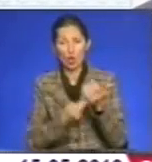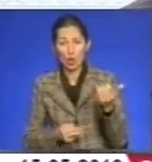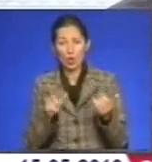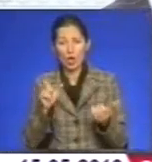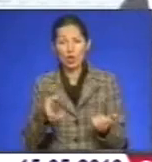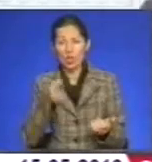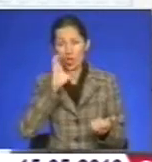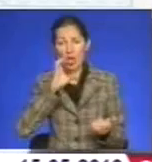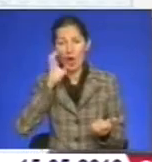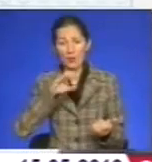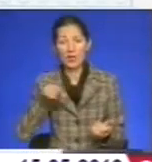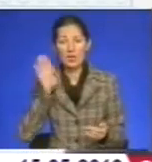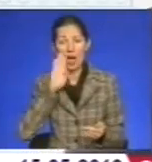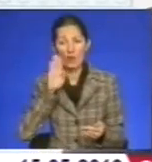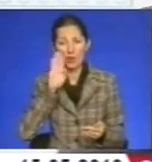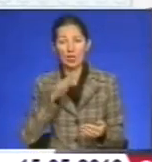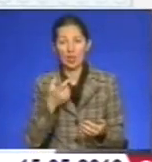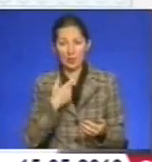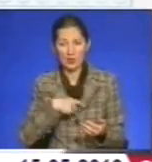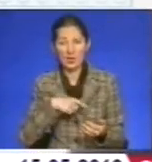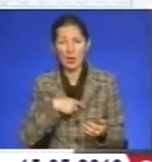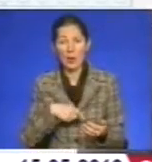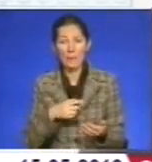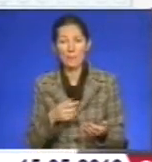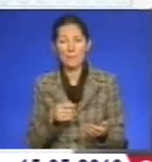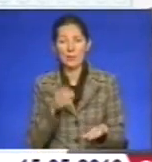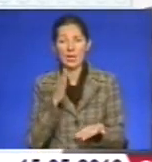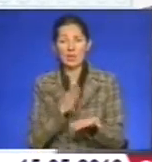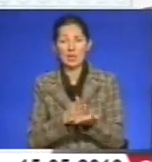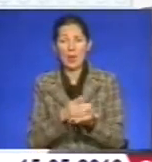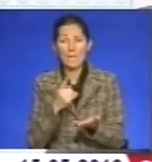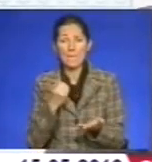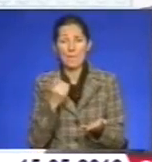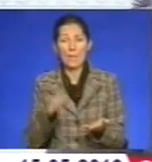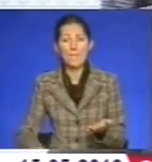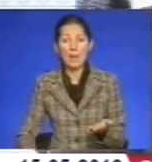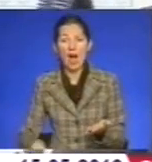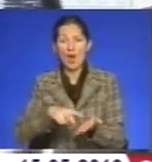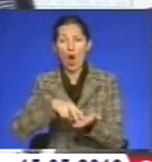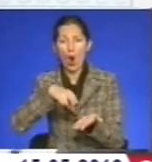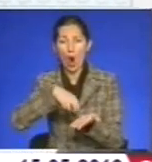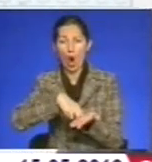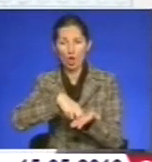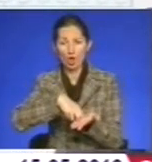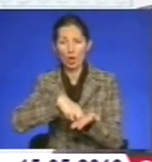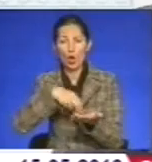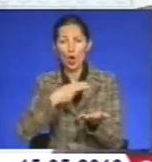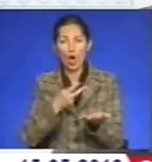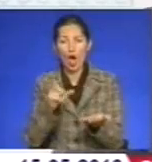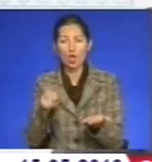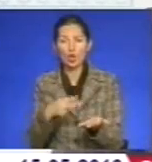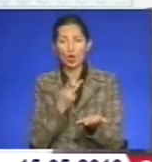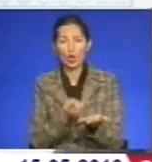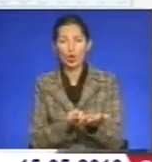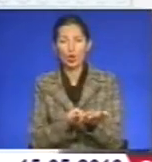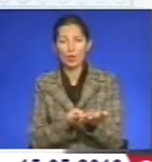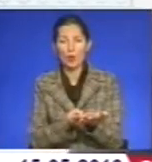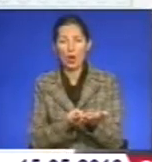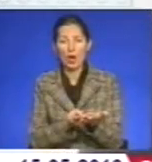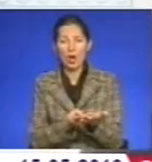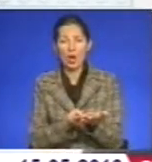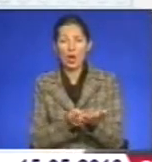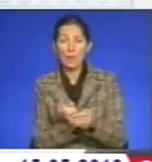людина, наковтатися в себе. Значить, ми стаємо на праве коліно, а людину ложимо в області живота на